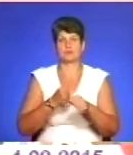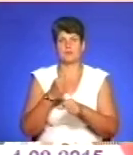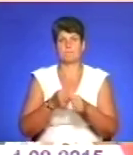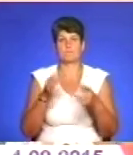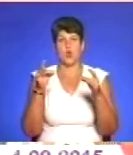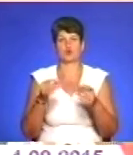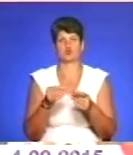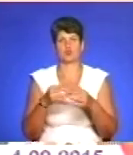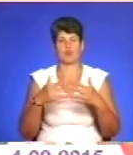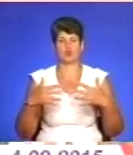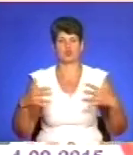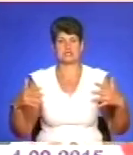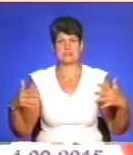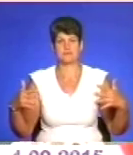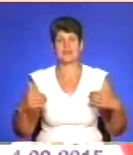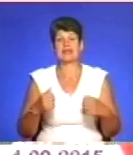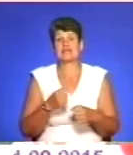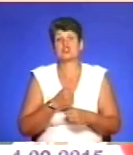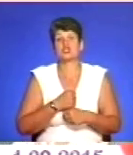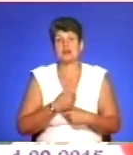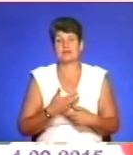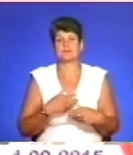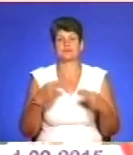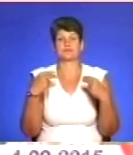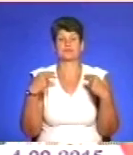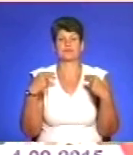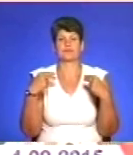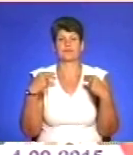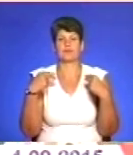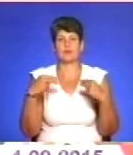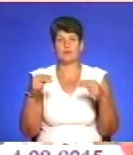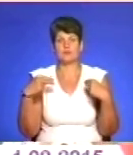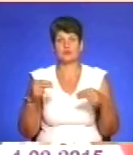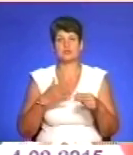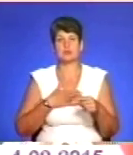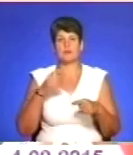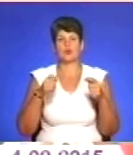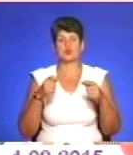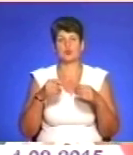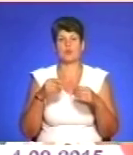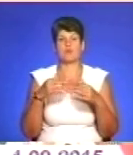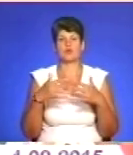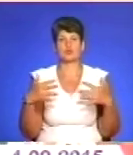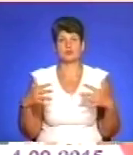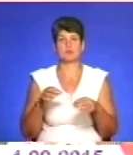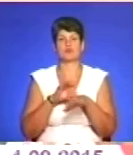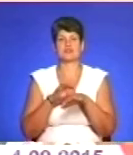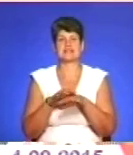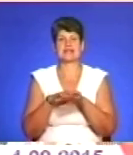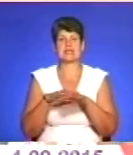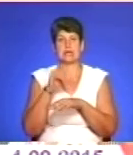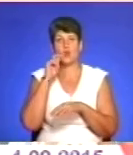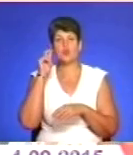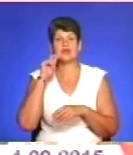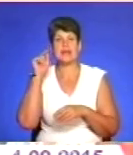молочну продукцію. На жаль, реалізація молочної продукції нашої здійснюється на ринках України,